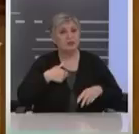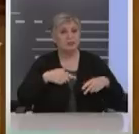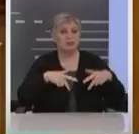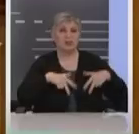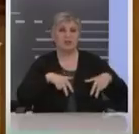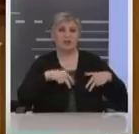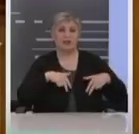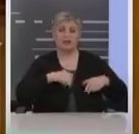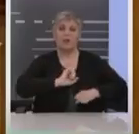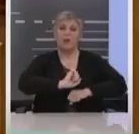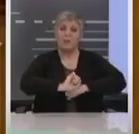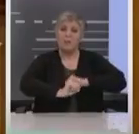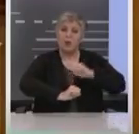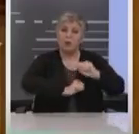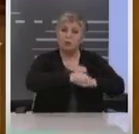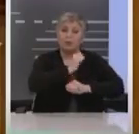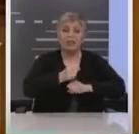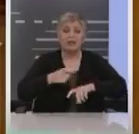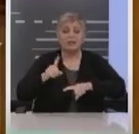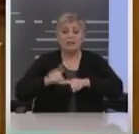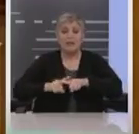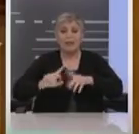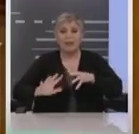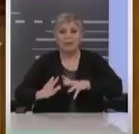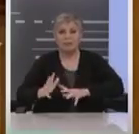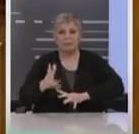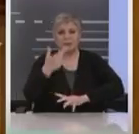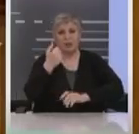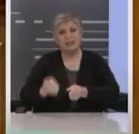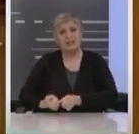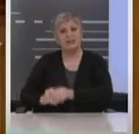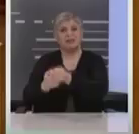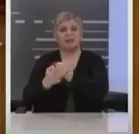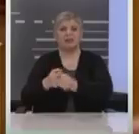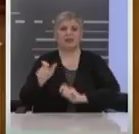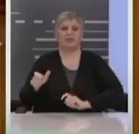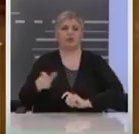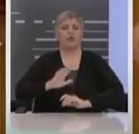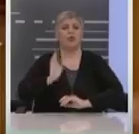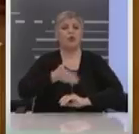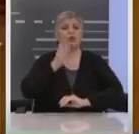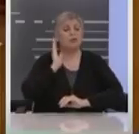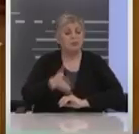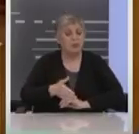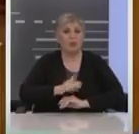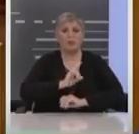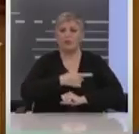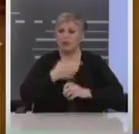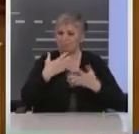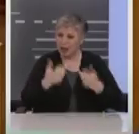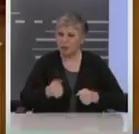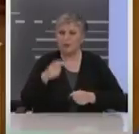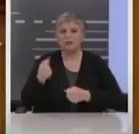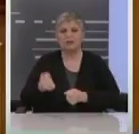να βγάλει τη χώρα από την κρίση στηρίζοντας κυρίως αυτούς. Και ό,τι δυνατότητα έχει, ό,τι περιθώριο έχει, σε